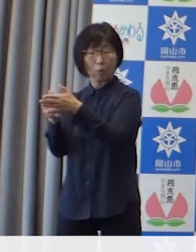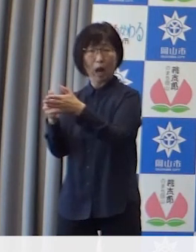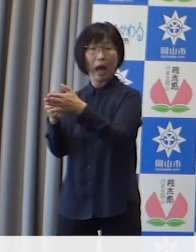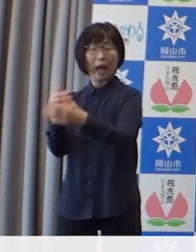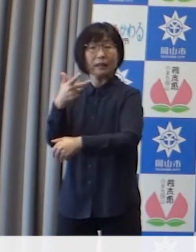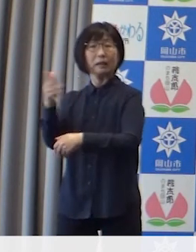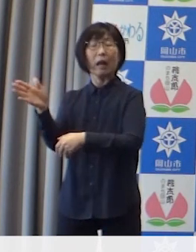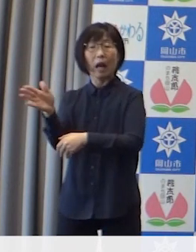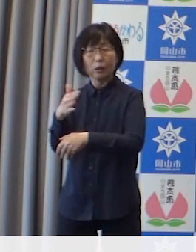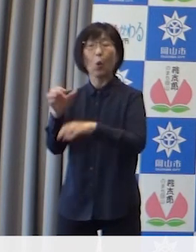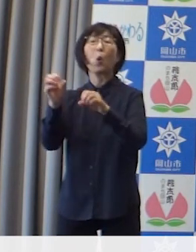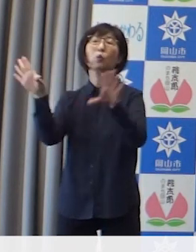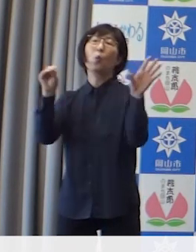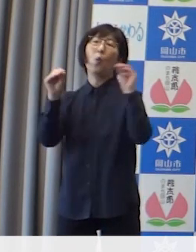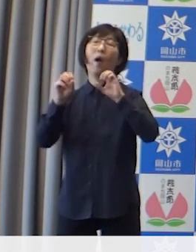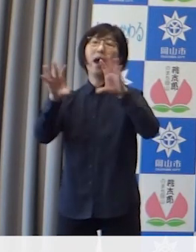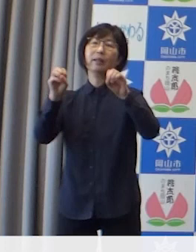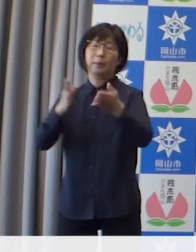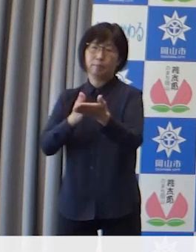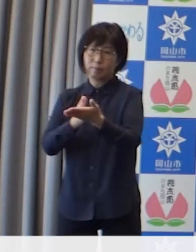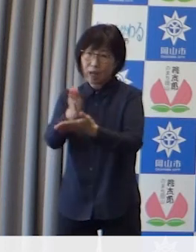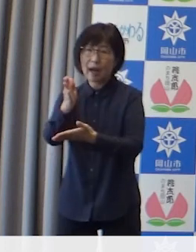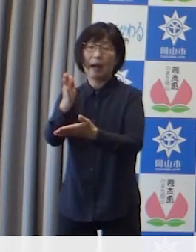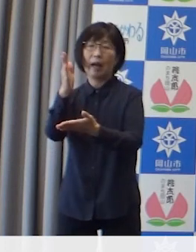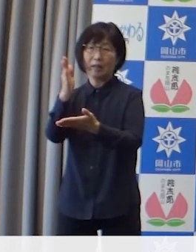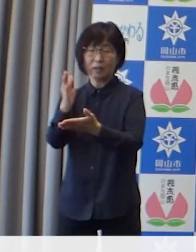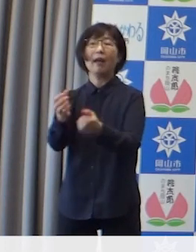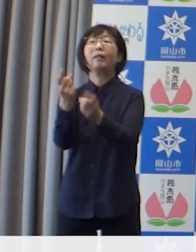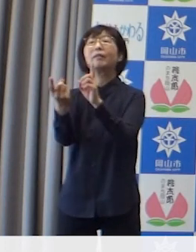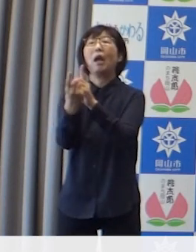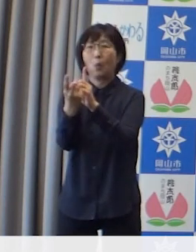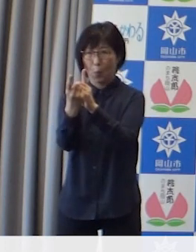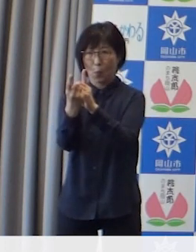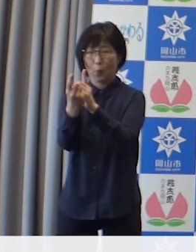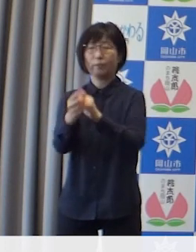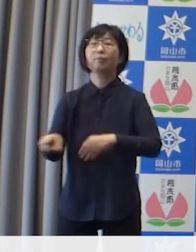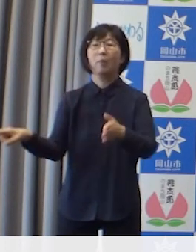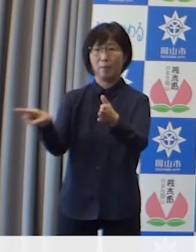発信ということで、対応させていただきました。